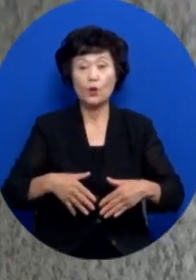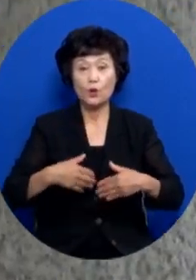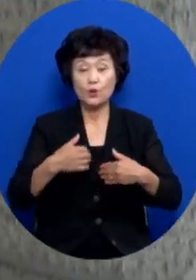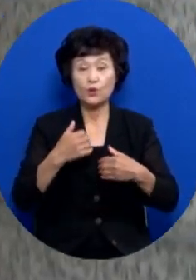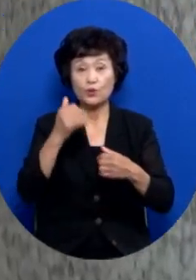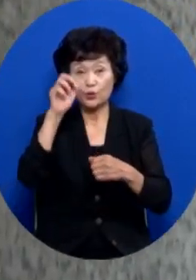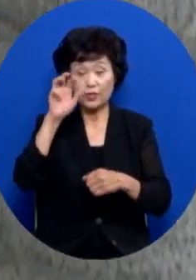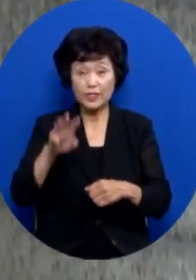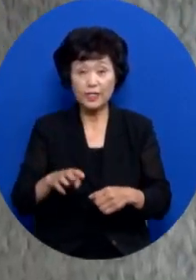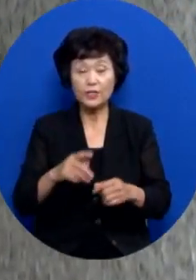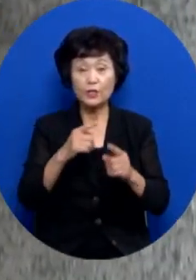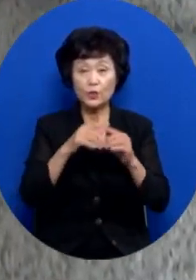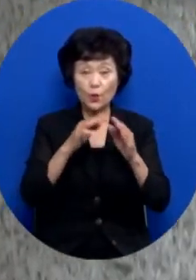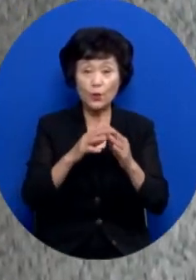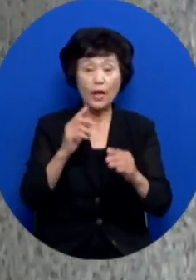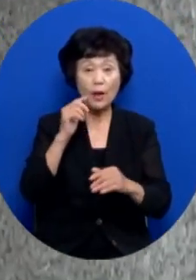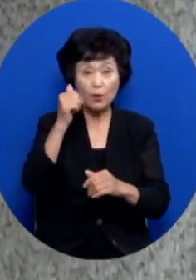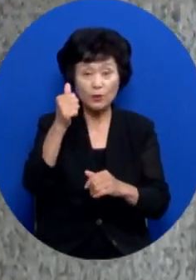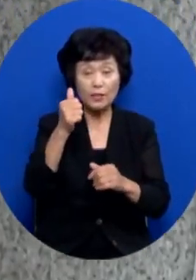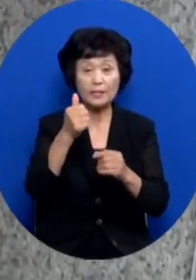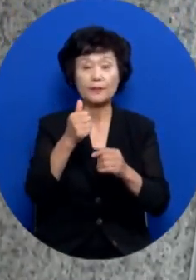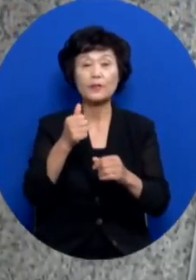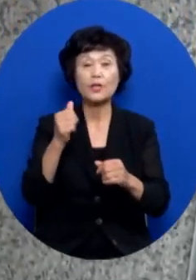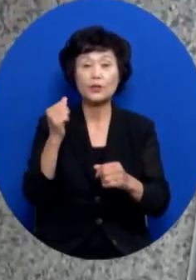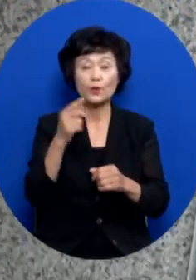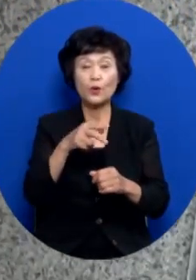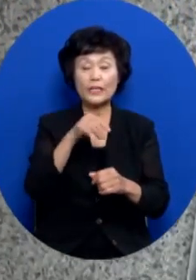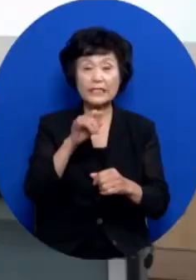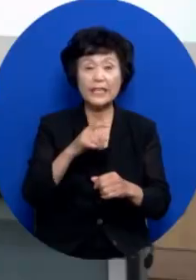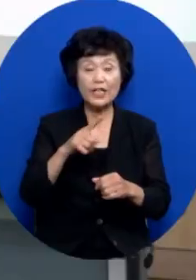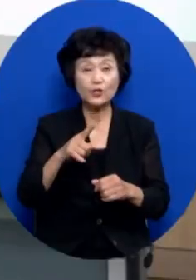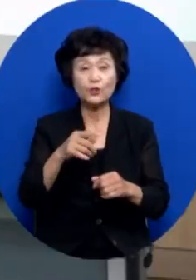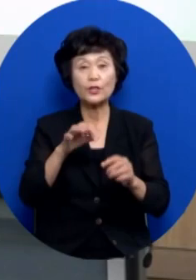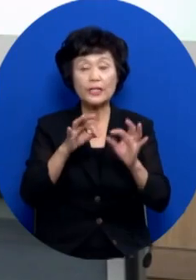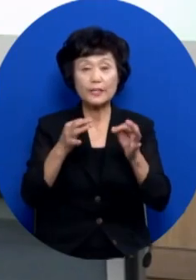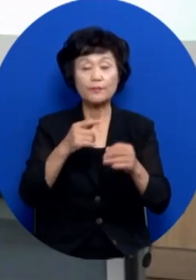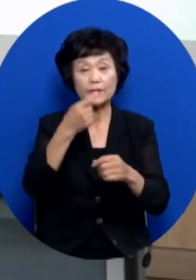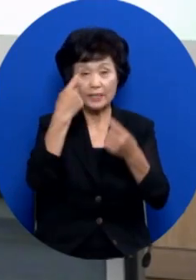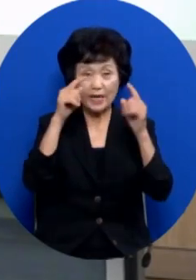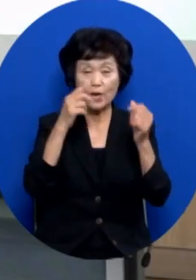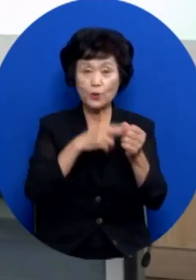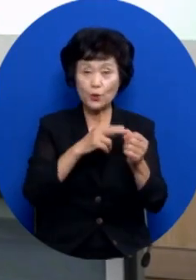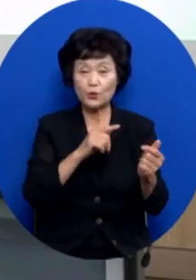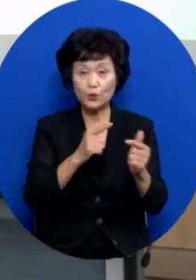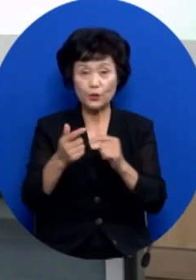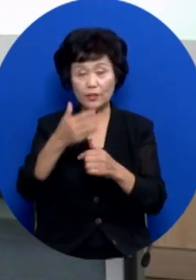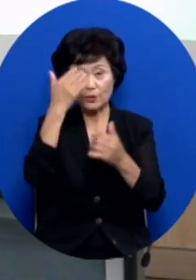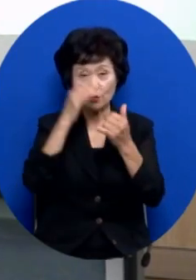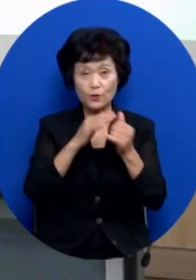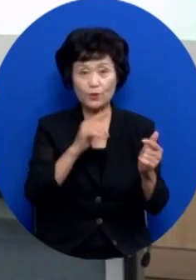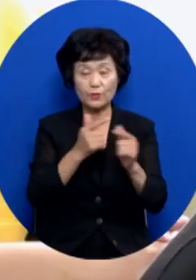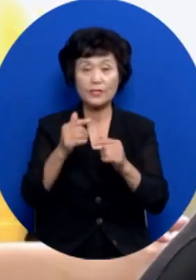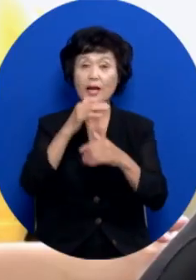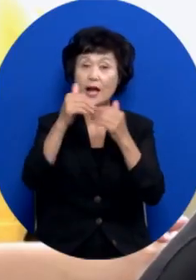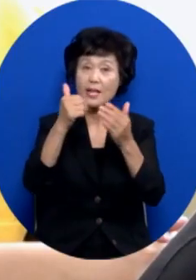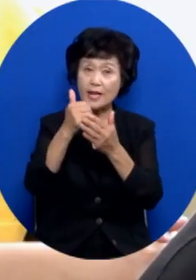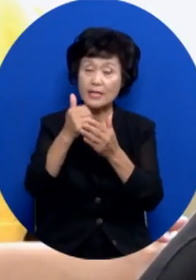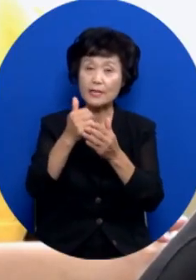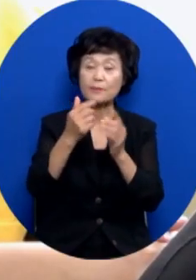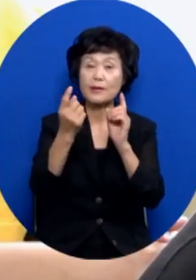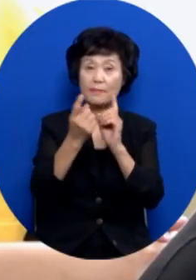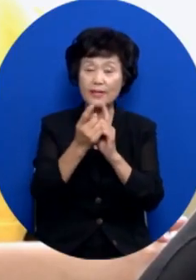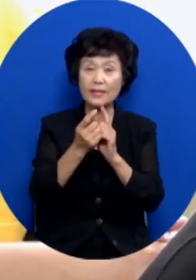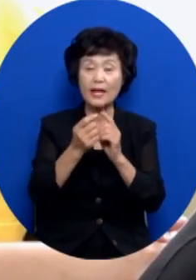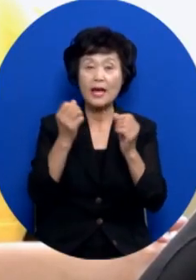비롯해 서울신대 이기룡 소형근 이대주 김성원 교수 등이 청소년들이 하나님의 제자로 거듭날 수 있도록